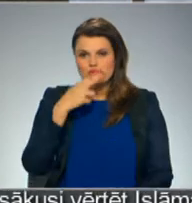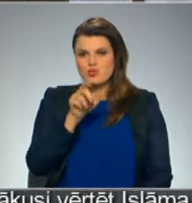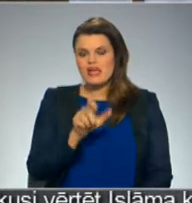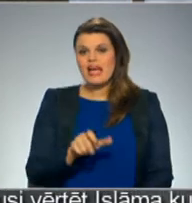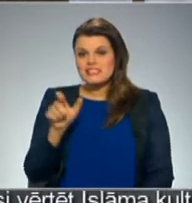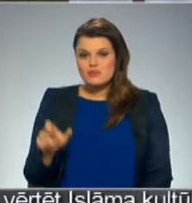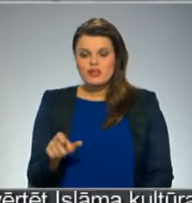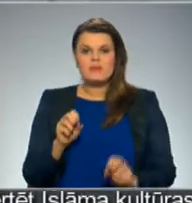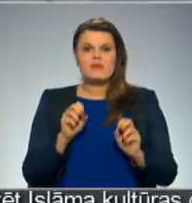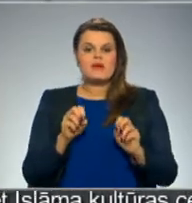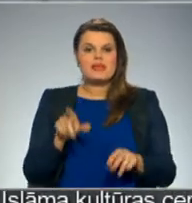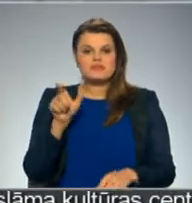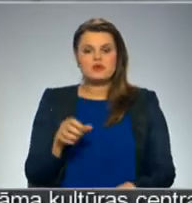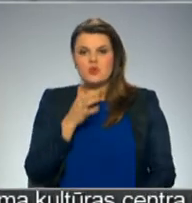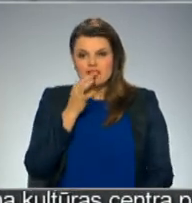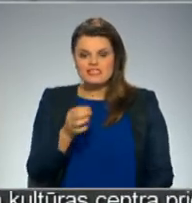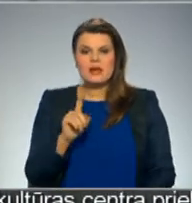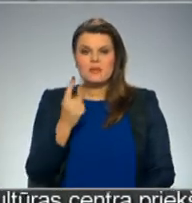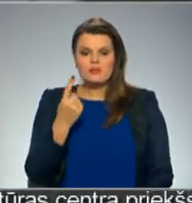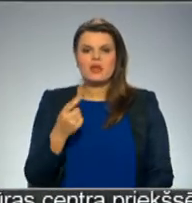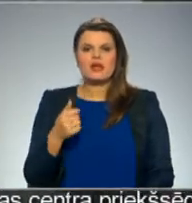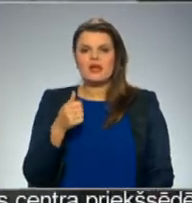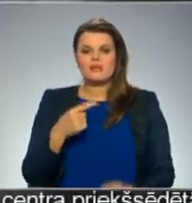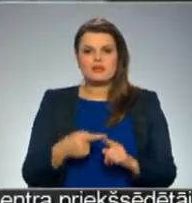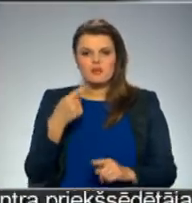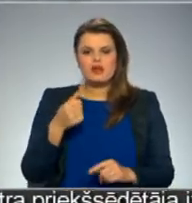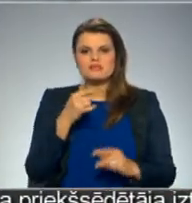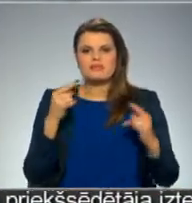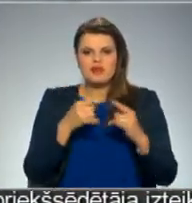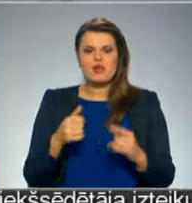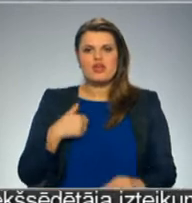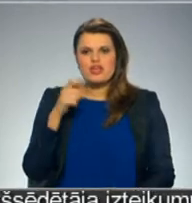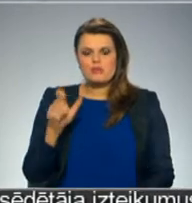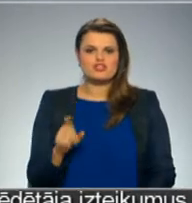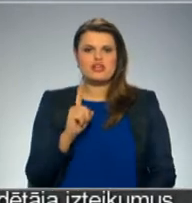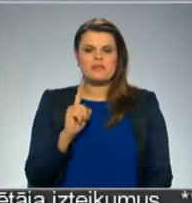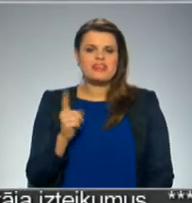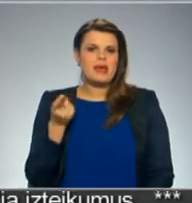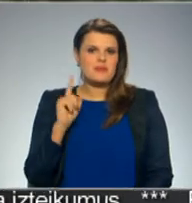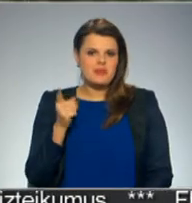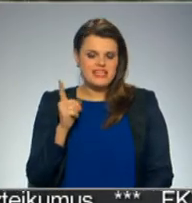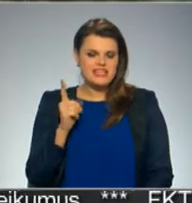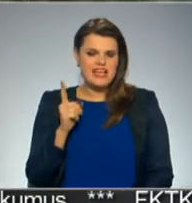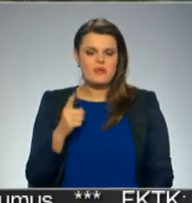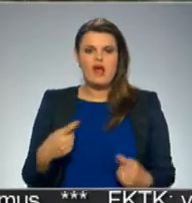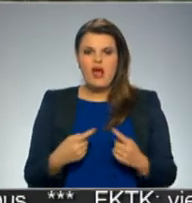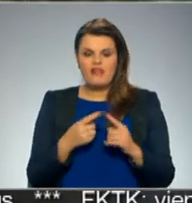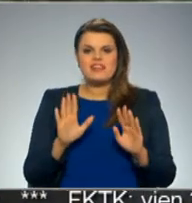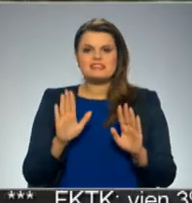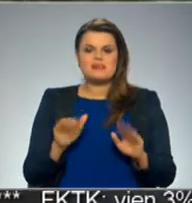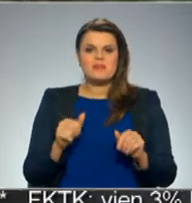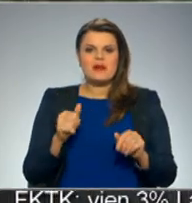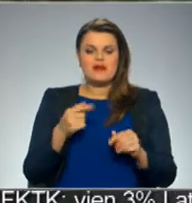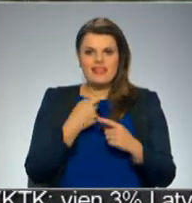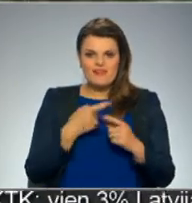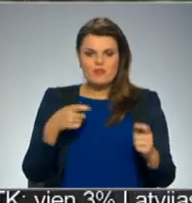iedzīvotājiem. Inspektori stāsta, ka pirmo reizi privāti īpašnieki par neiztīrītu ietvi izsprūk vien ar brīdinājumu. Tad attiecīgi par to